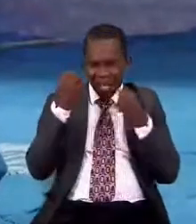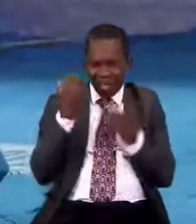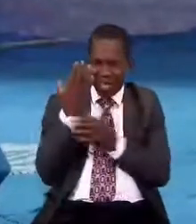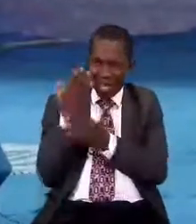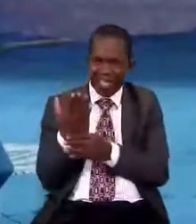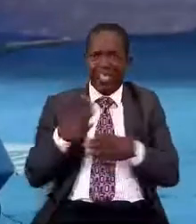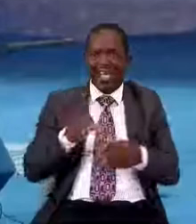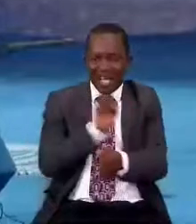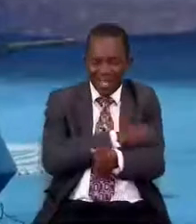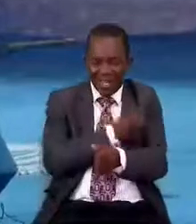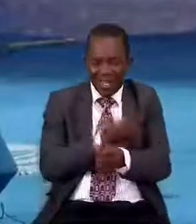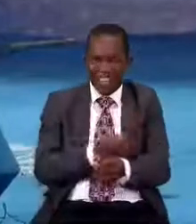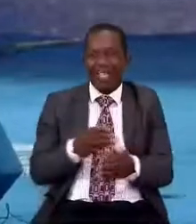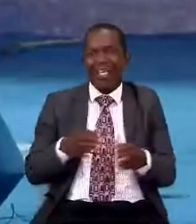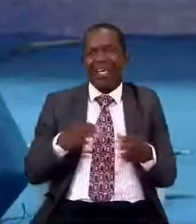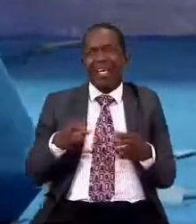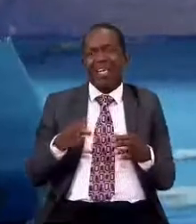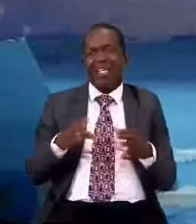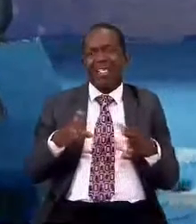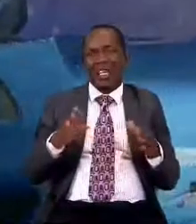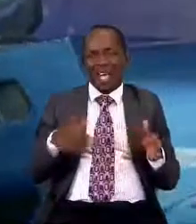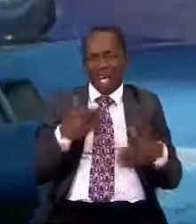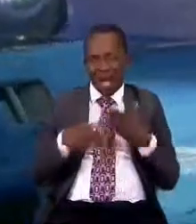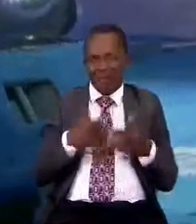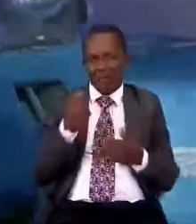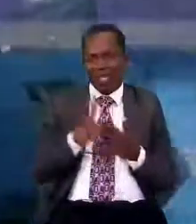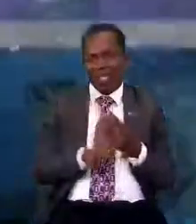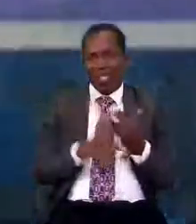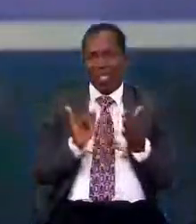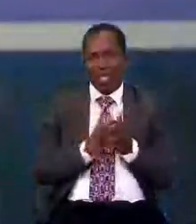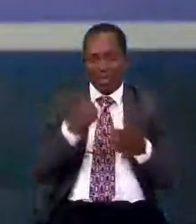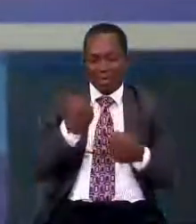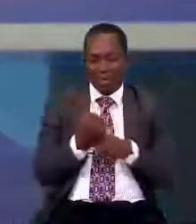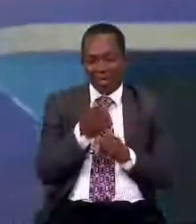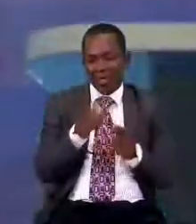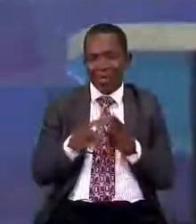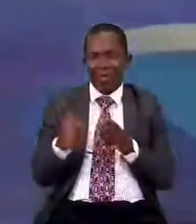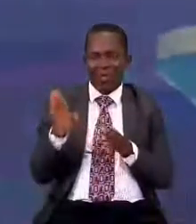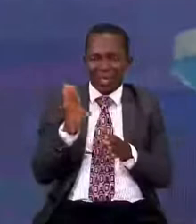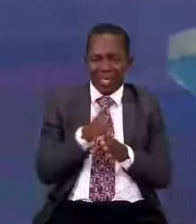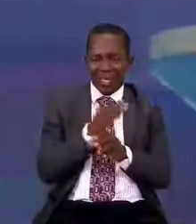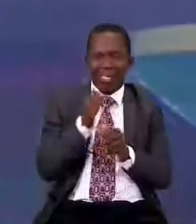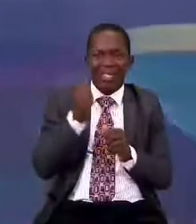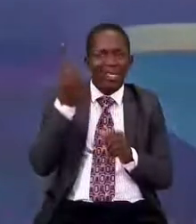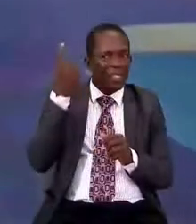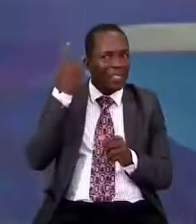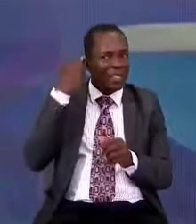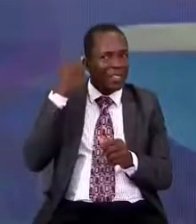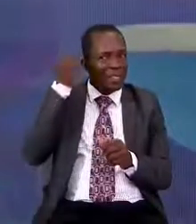te feront aller posséder l'or et l'argent. Si je te donne l'argent et